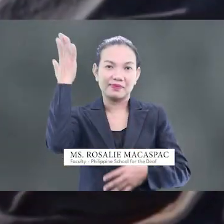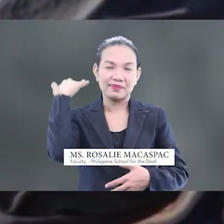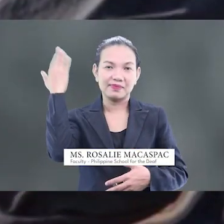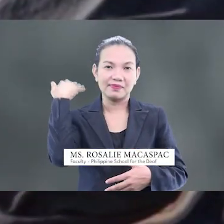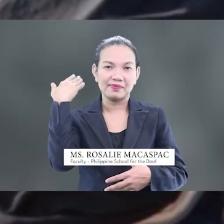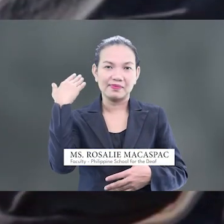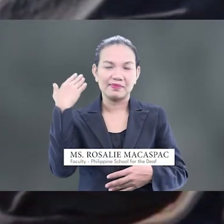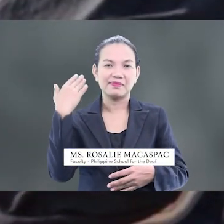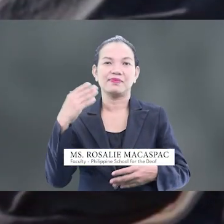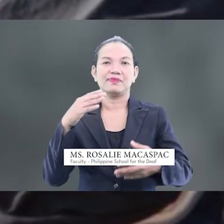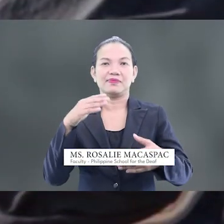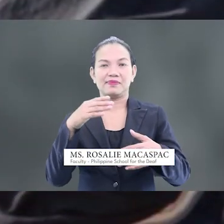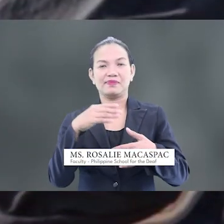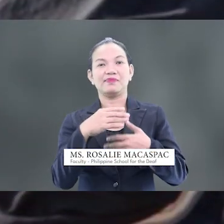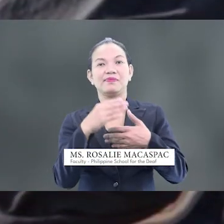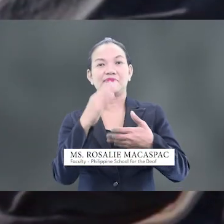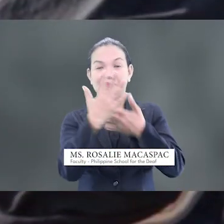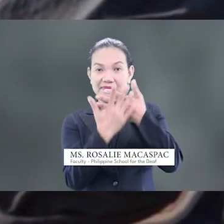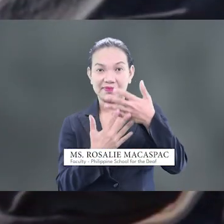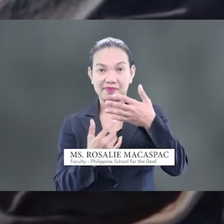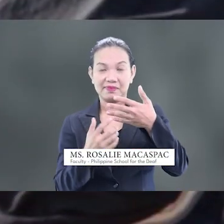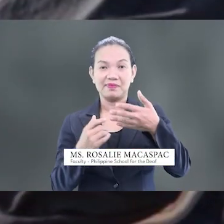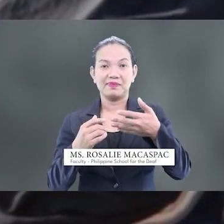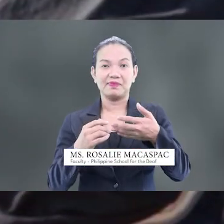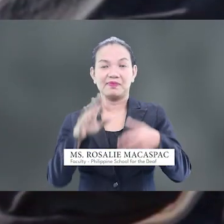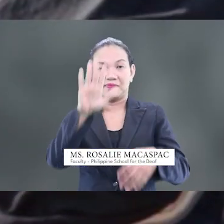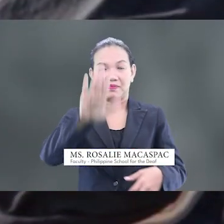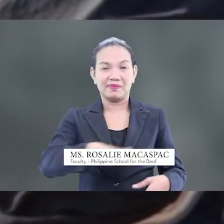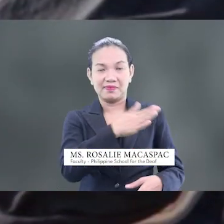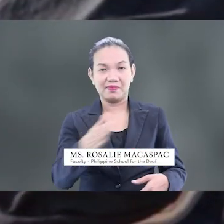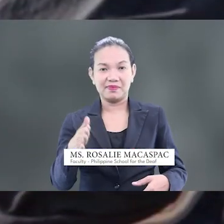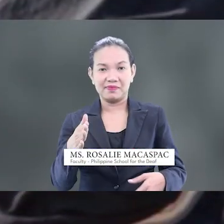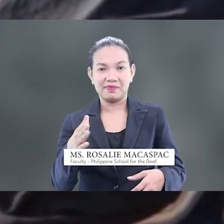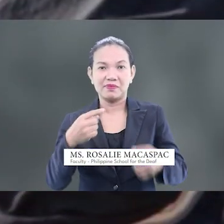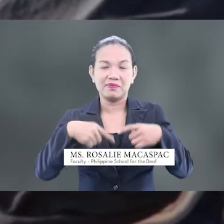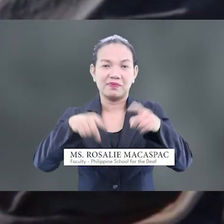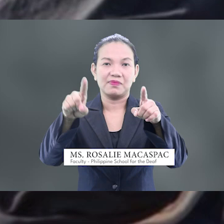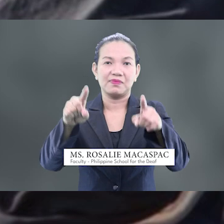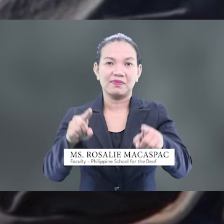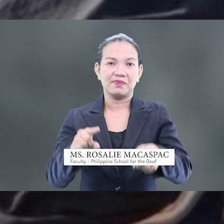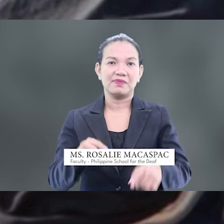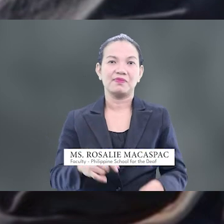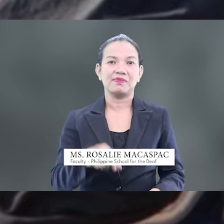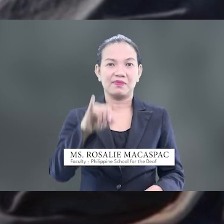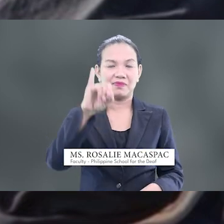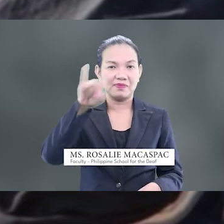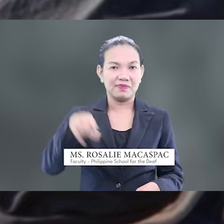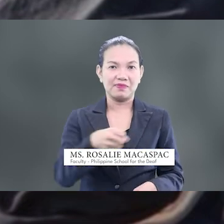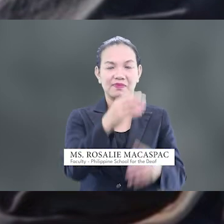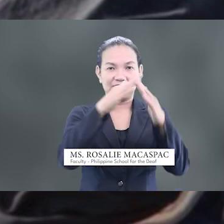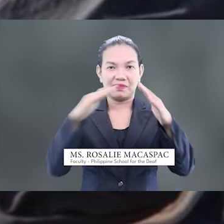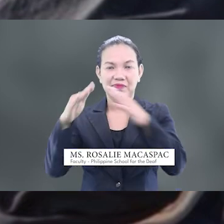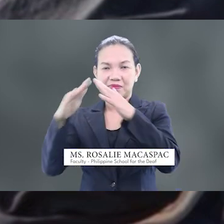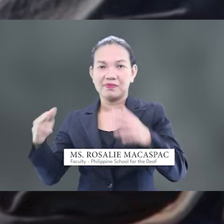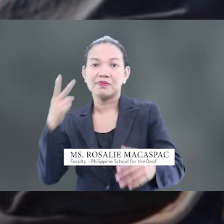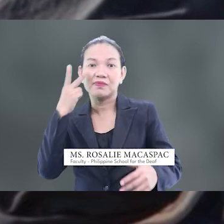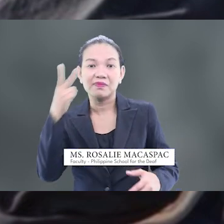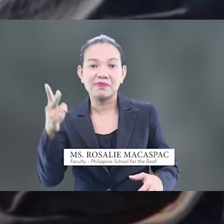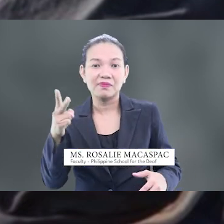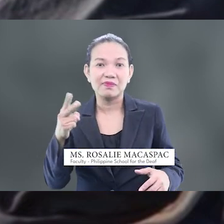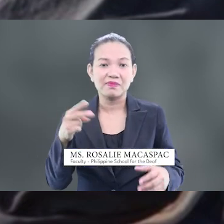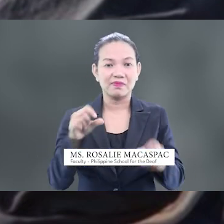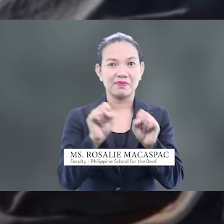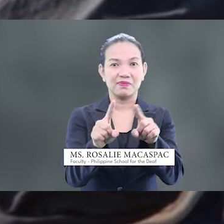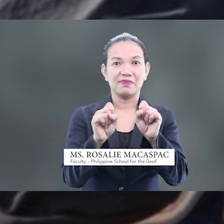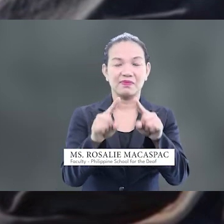Malapit na noon ang Paskwa ng mga Hudyo at umahon pa Jerusalem si Jesus. Natagpuan niya sa patio ng